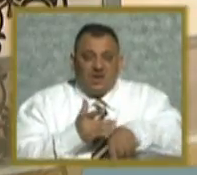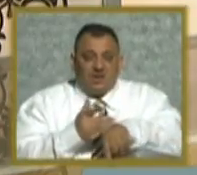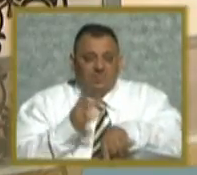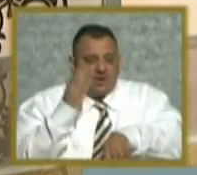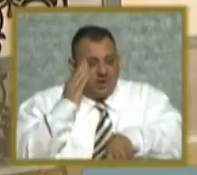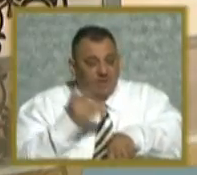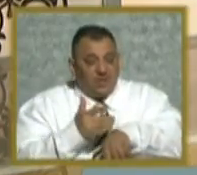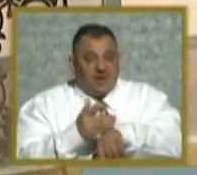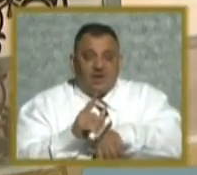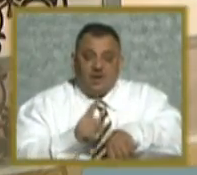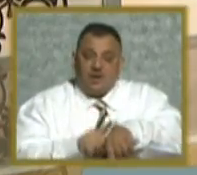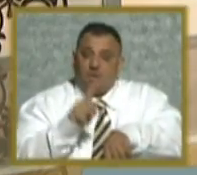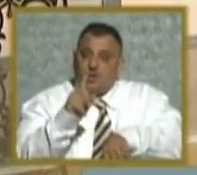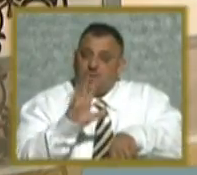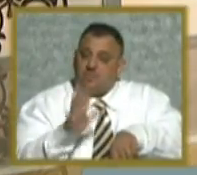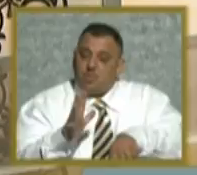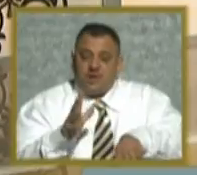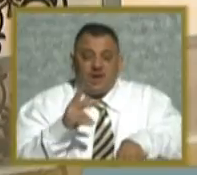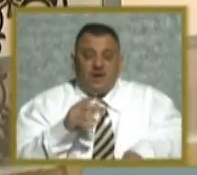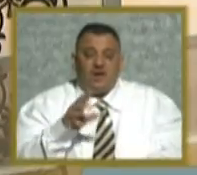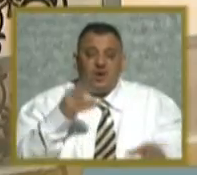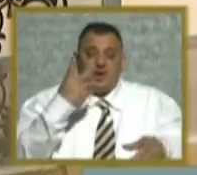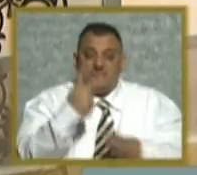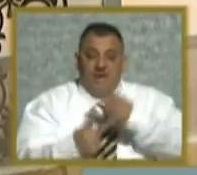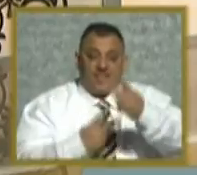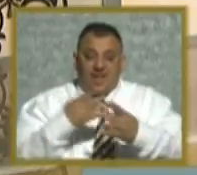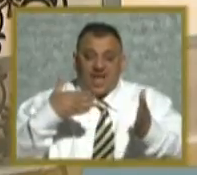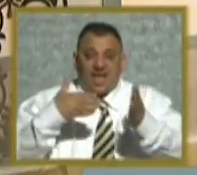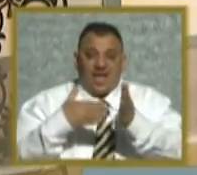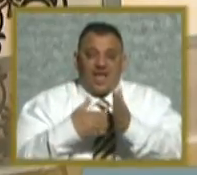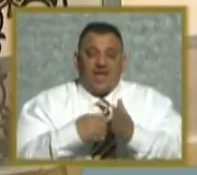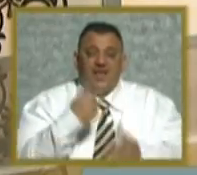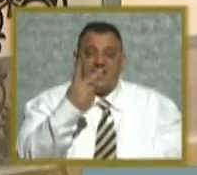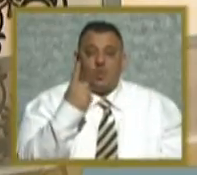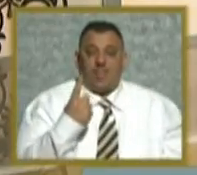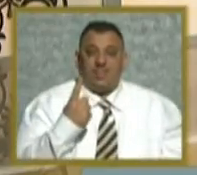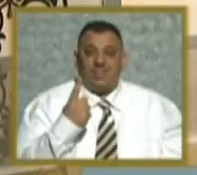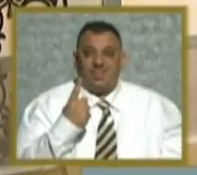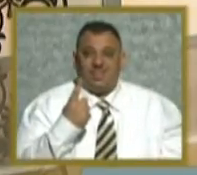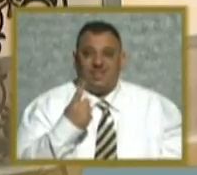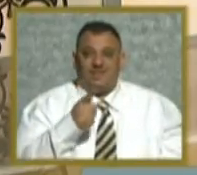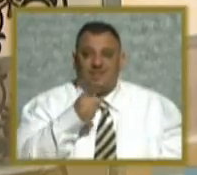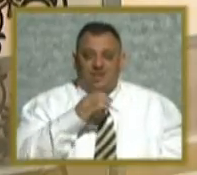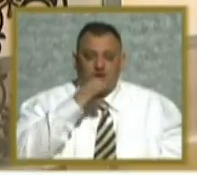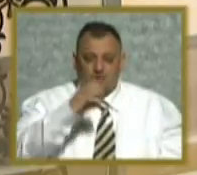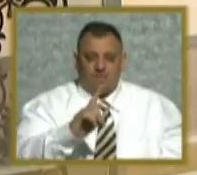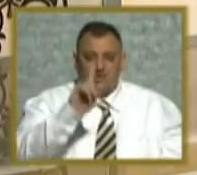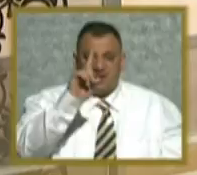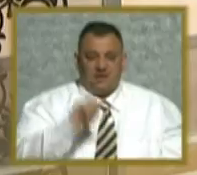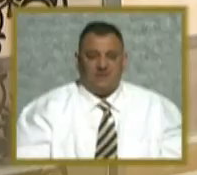النوم اصلي ساعة 1، اصلي صلاة الليل بعدين اصلي شفع والوتر. طيب يا ام